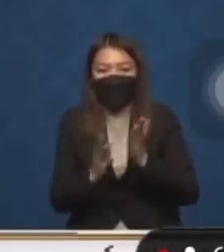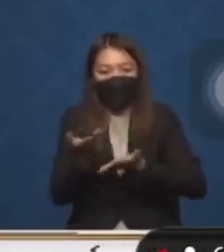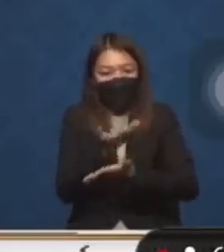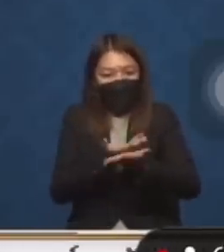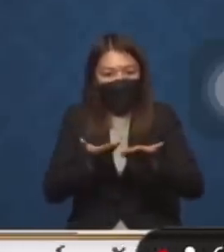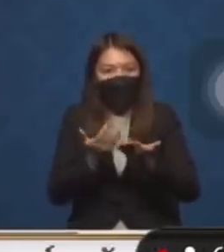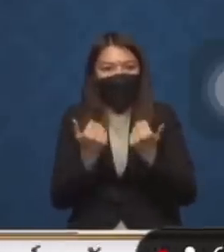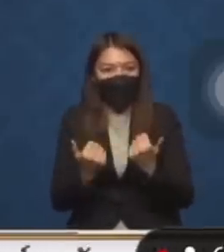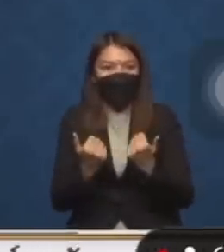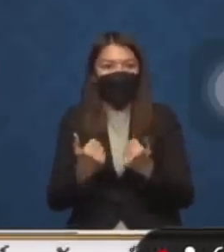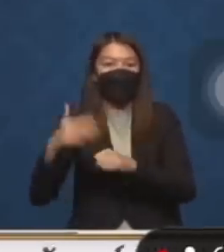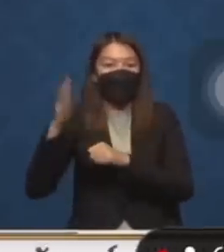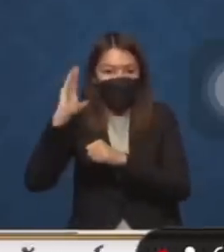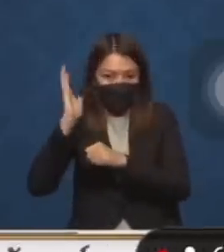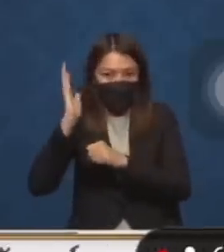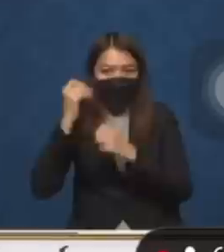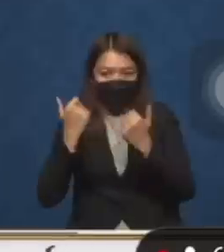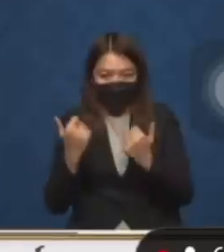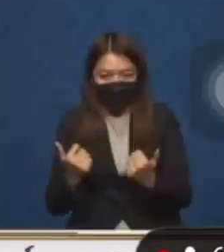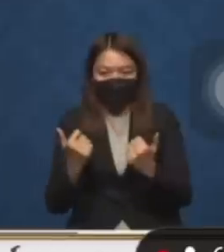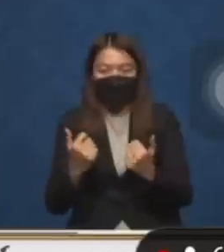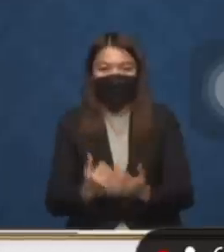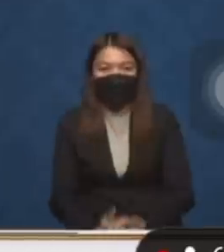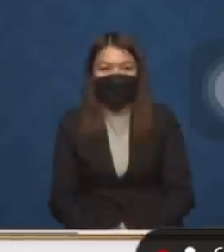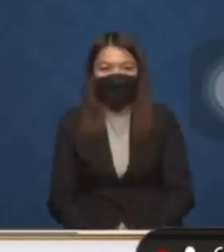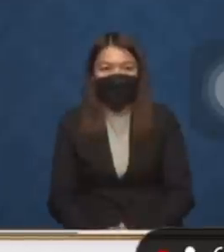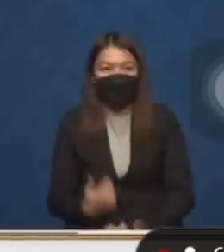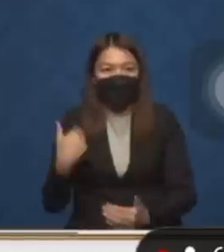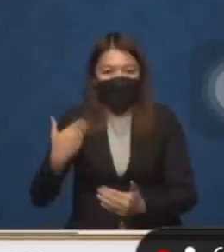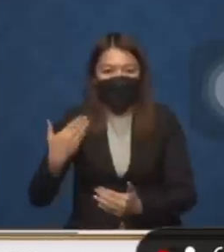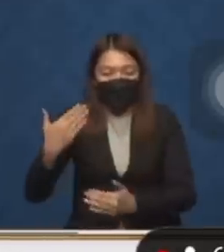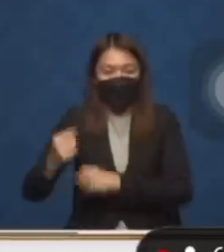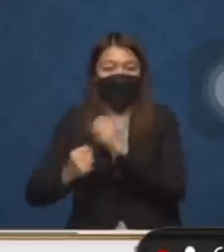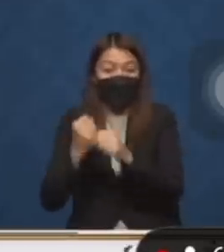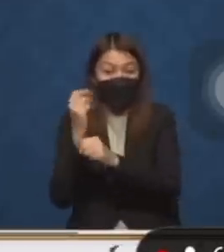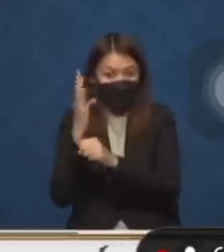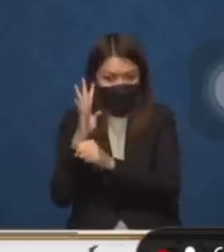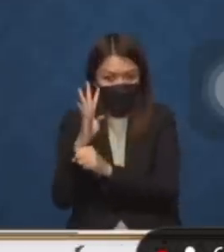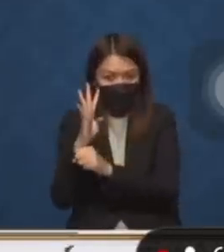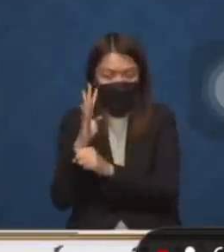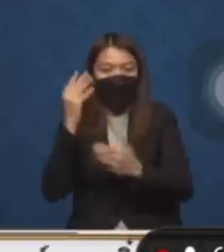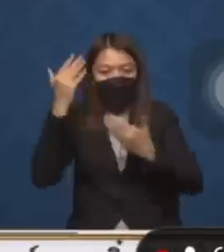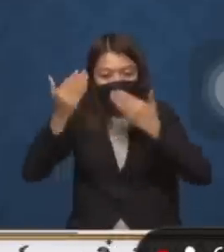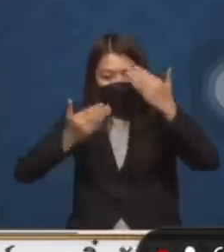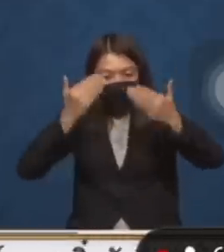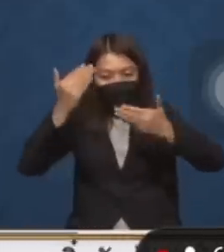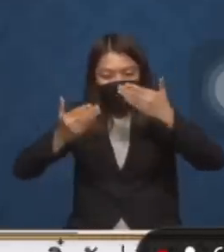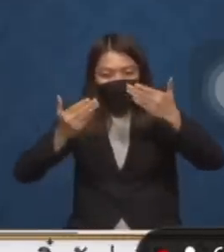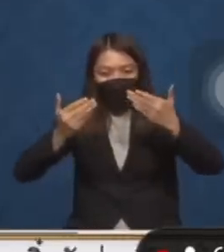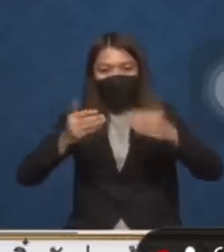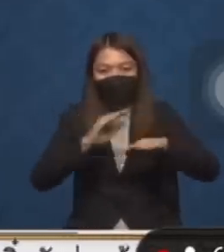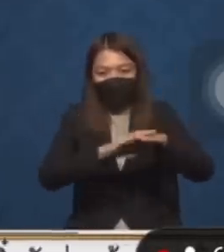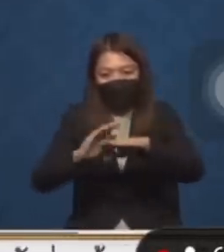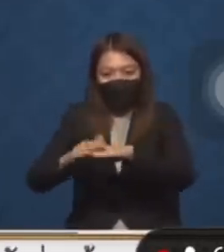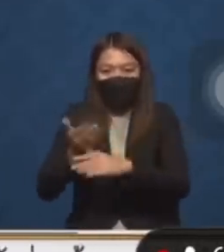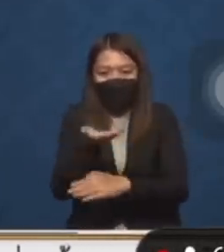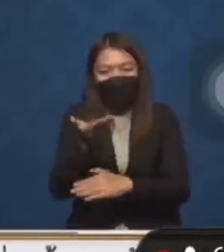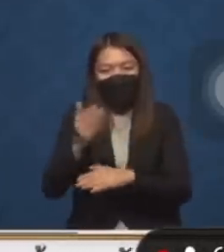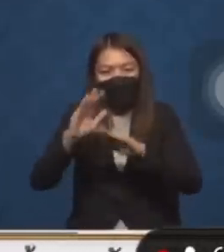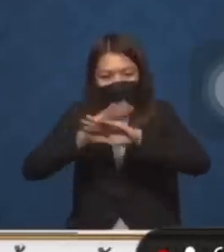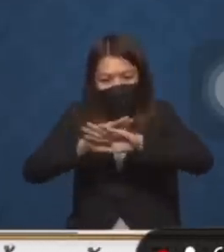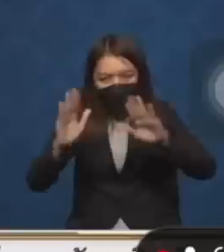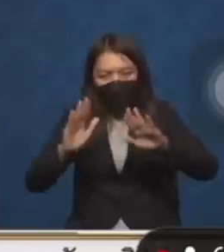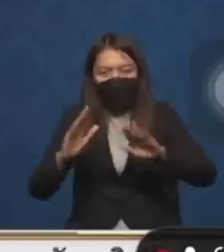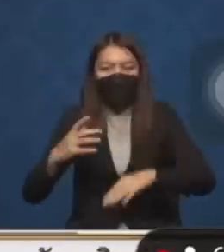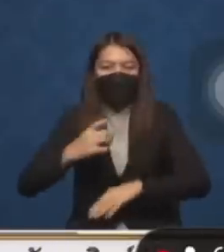และได้มานำเสนอใวัี้ครับตลอดระยเวลา 4 ปเต็ทเราทำกจกรรมนี้และเรีกร้องเพื่อใหยกเลิกอำนาษภิศ